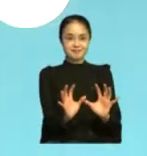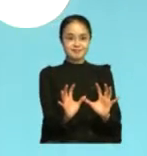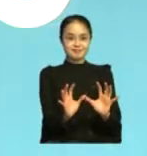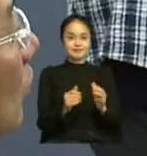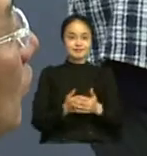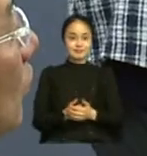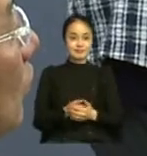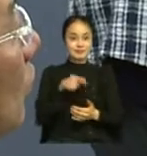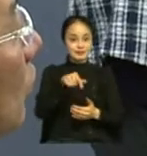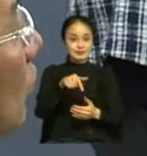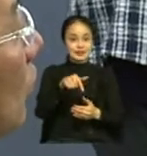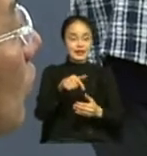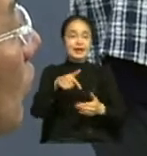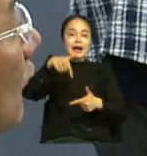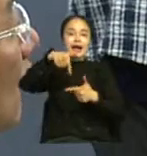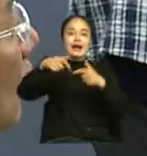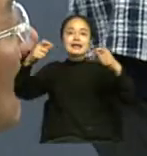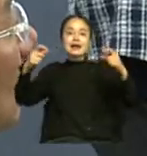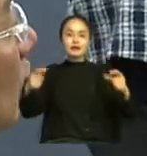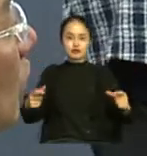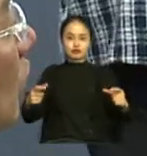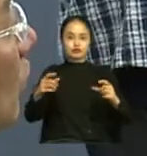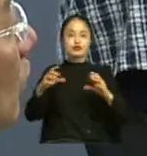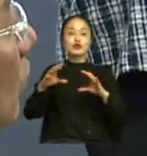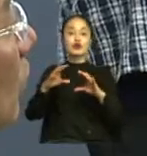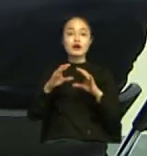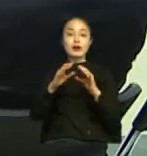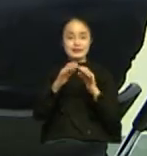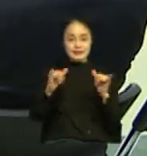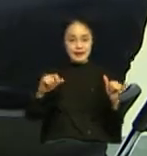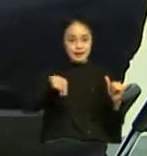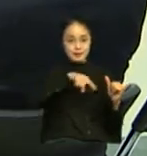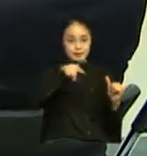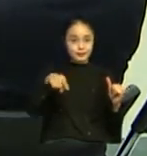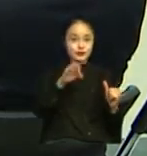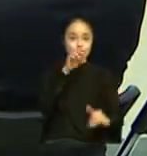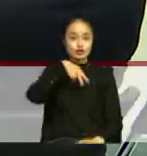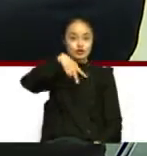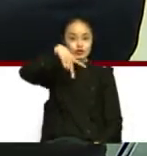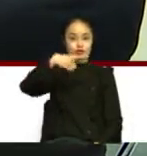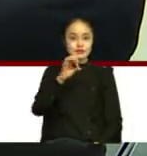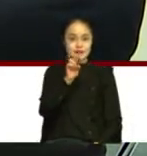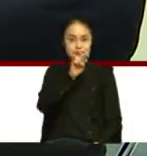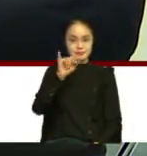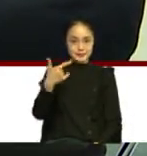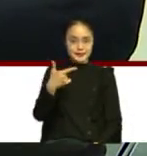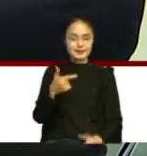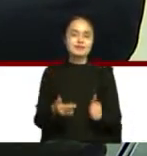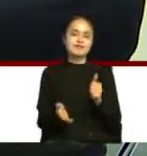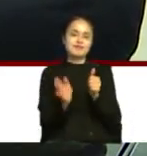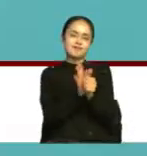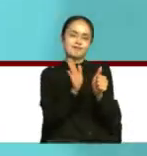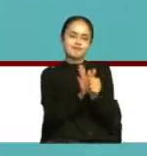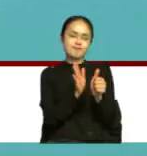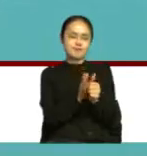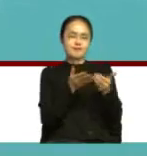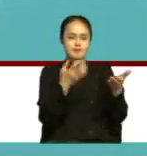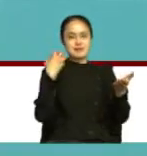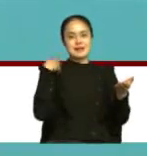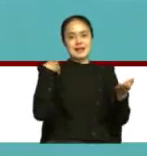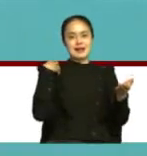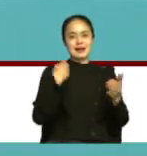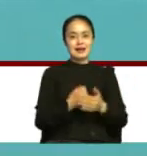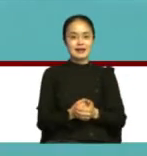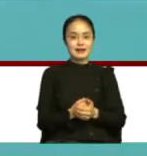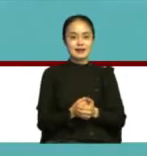선거대책본부장은 강남구 주민인 유승민 공동대표가 맡습니다. 김 후보는 보수 강세 지역인 강남에서 진정한